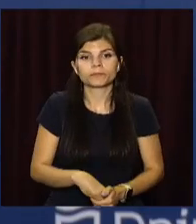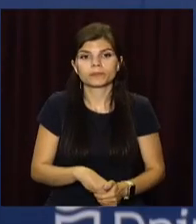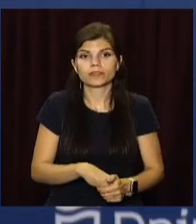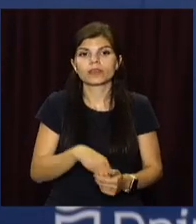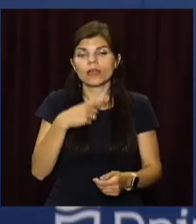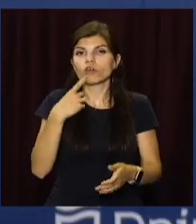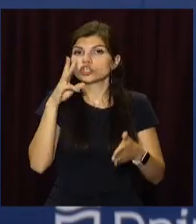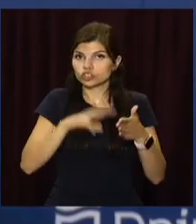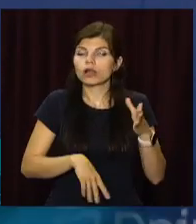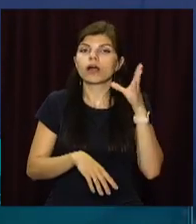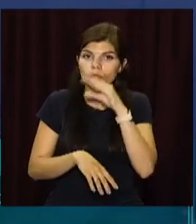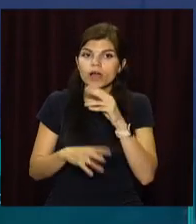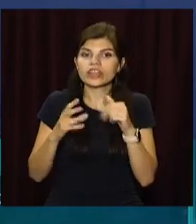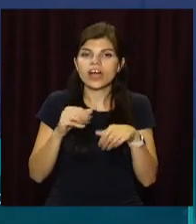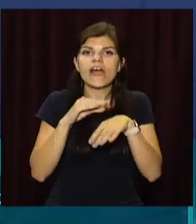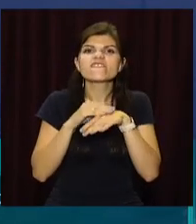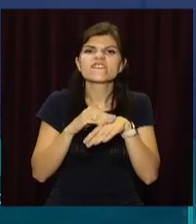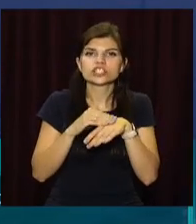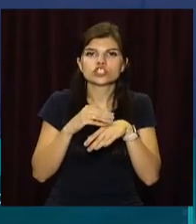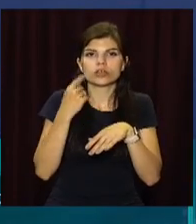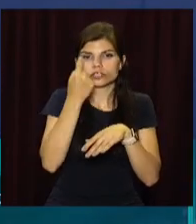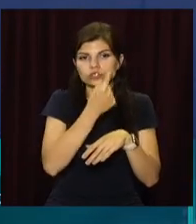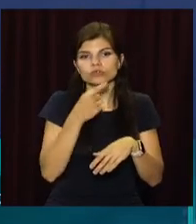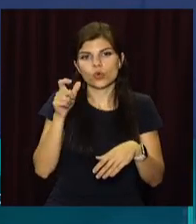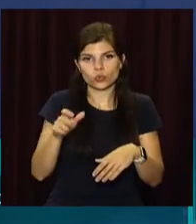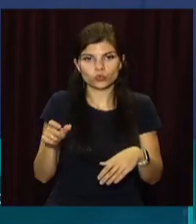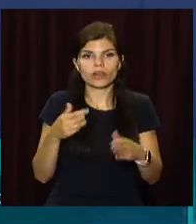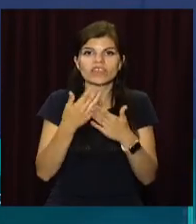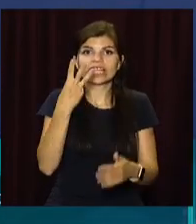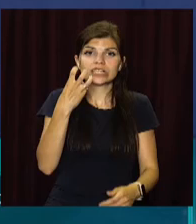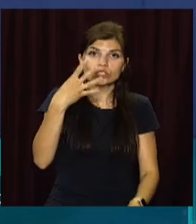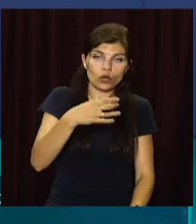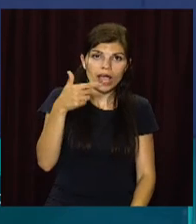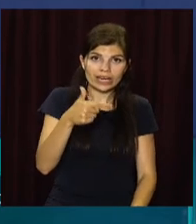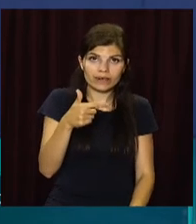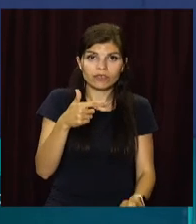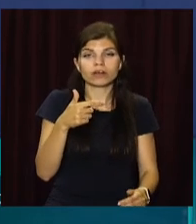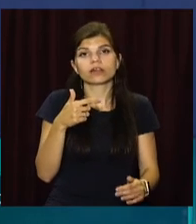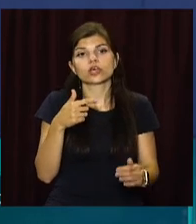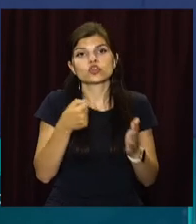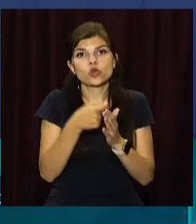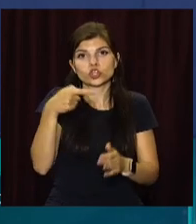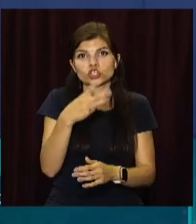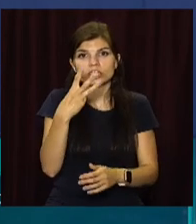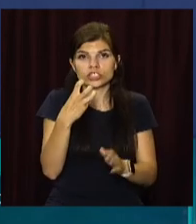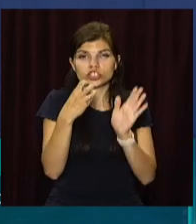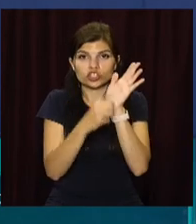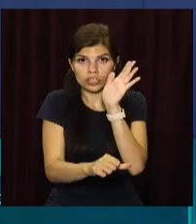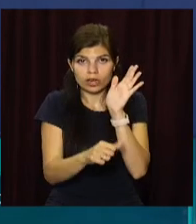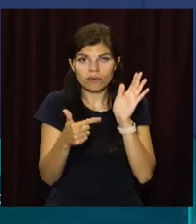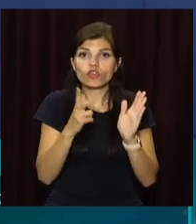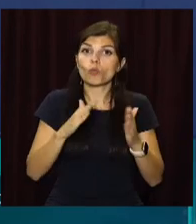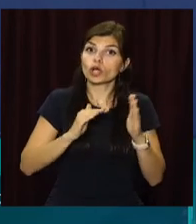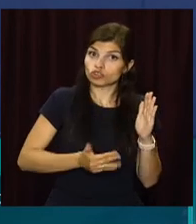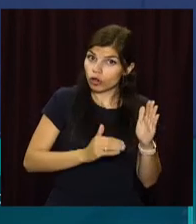Передбачено накладення штрафу на фізичних осіб від 340 гривень до 1360